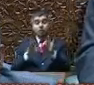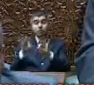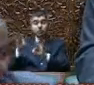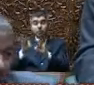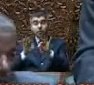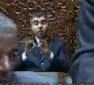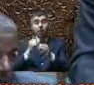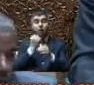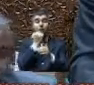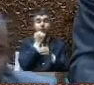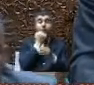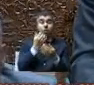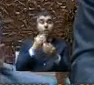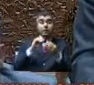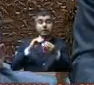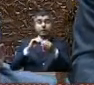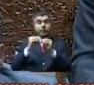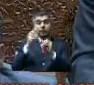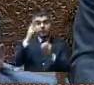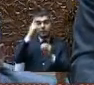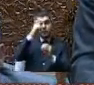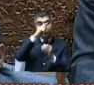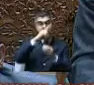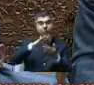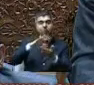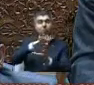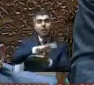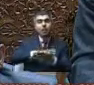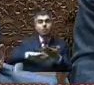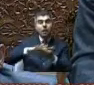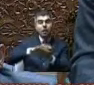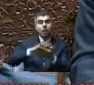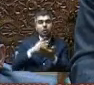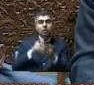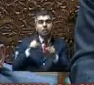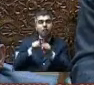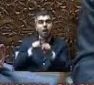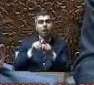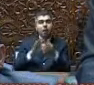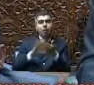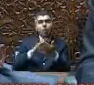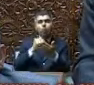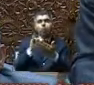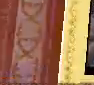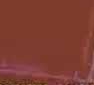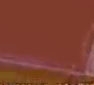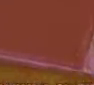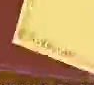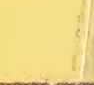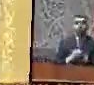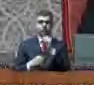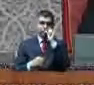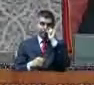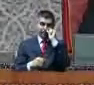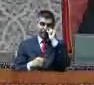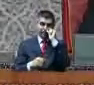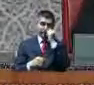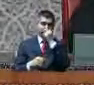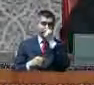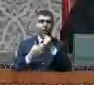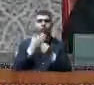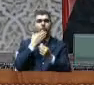الإكراهات والصعوبات التي تجدونها في طريقكم ونوعها وطبيعتها؟ وشكرا.